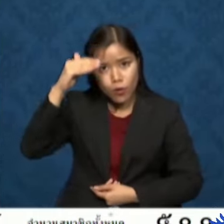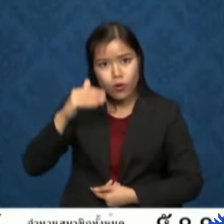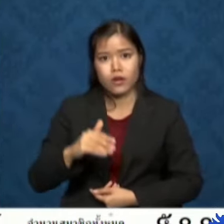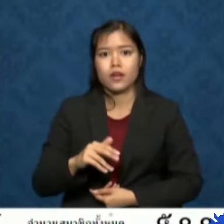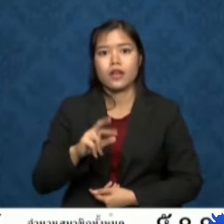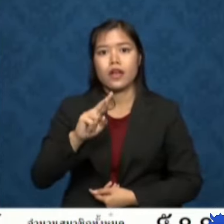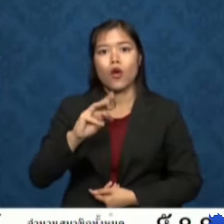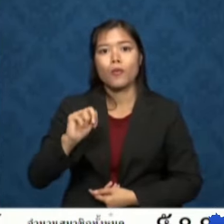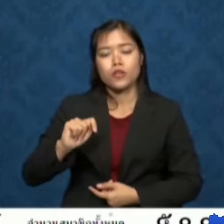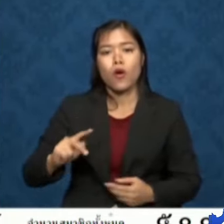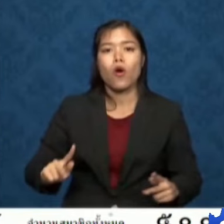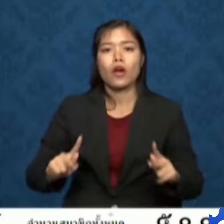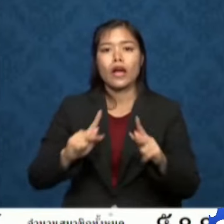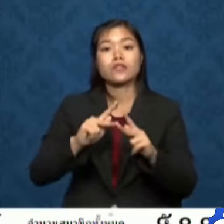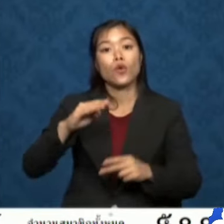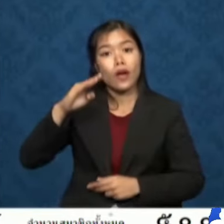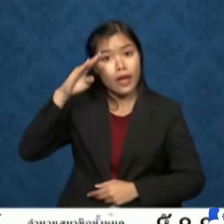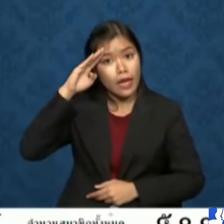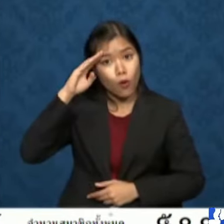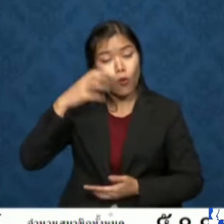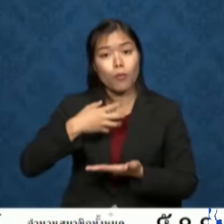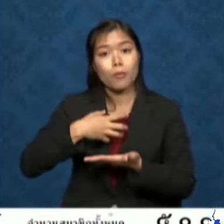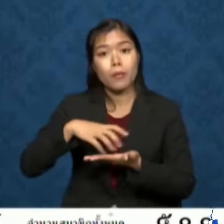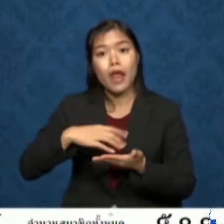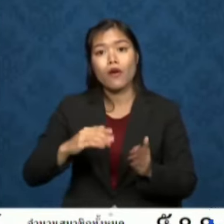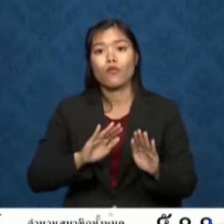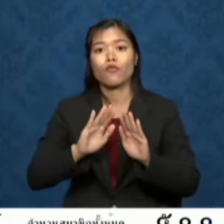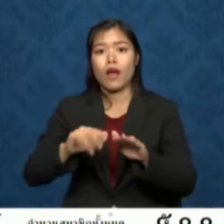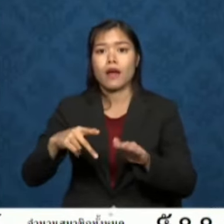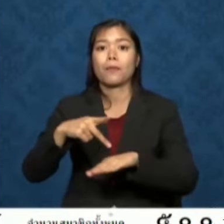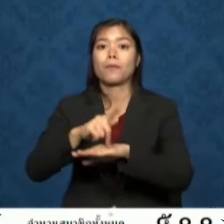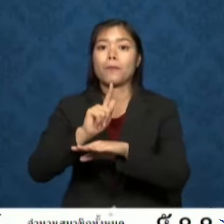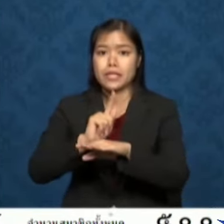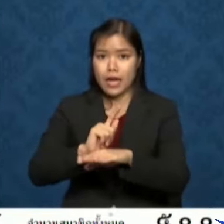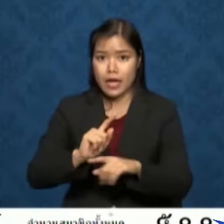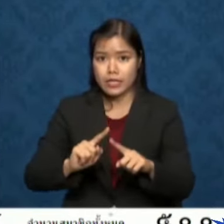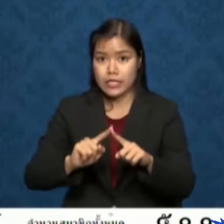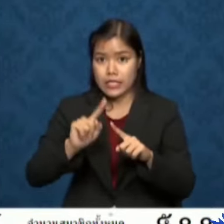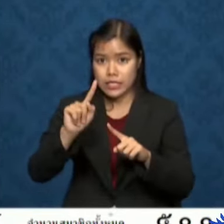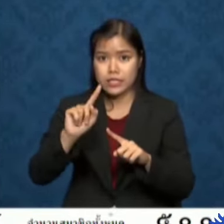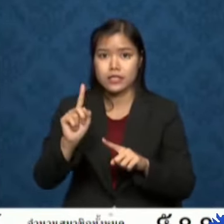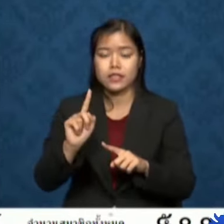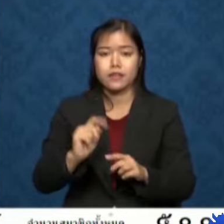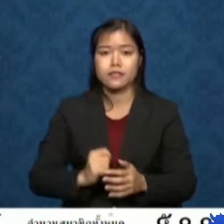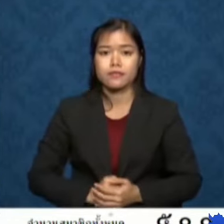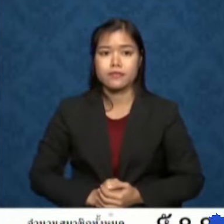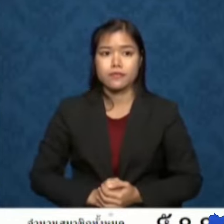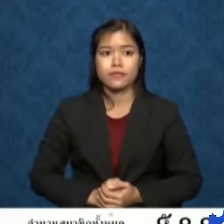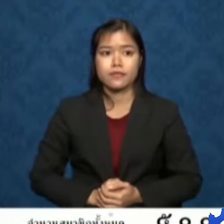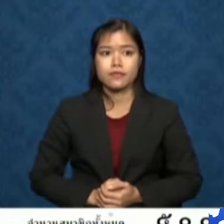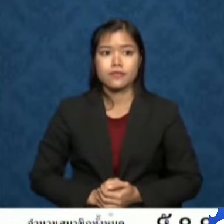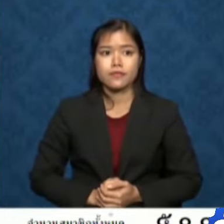กลาโหมทราบนะครับผ่านท่านประธานเรื่องแรกที่ผมอยากจะสะท้อนก็คือ